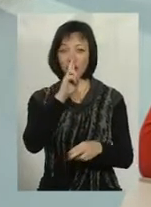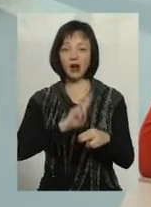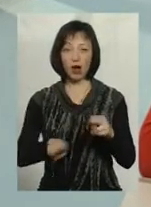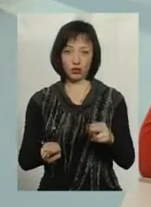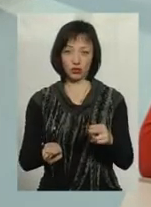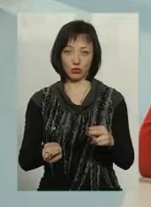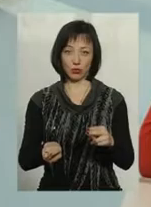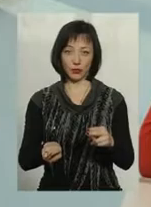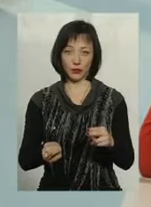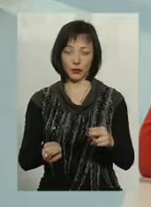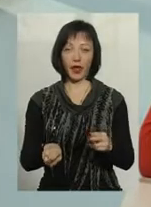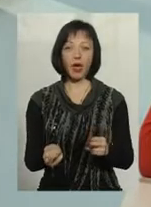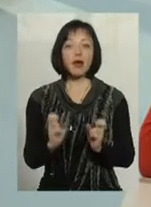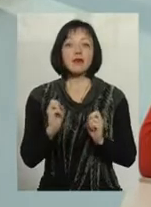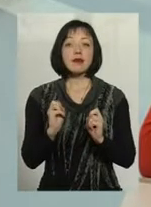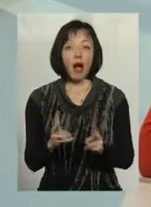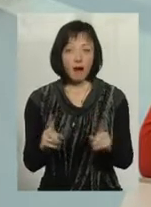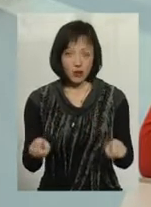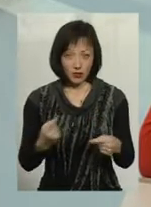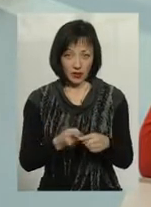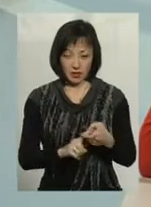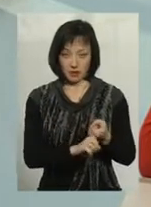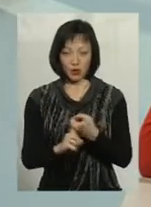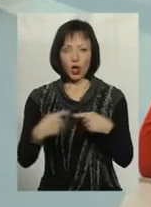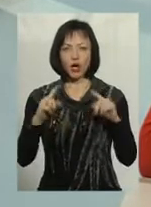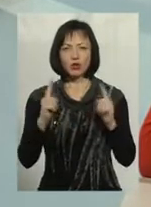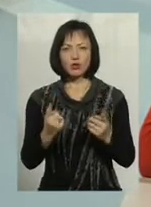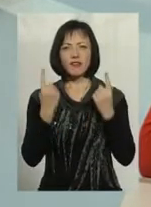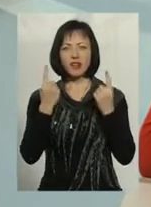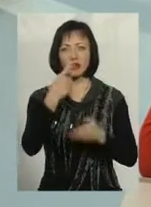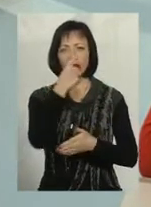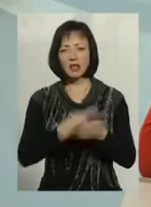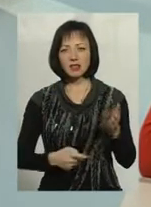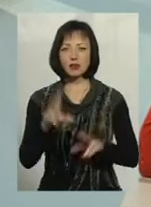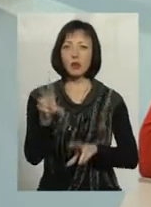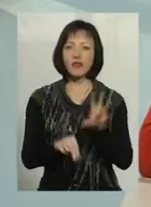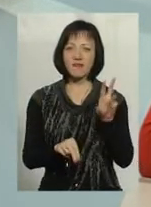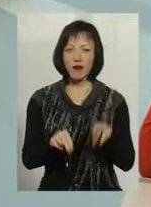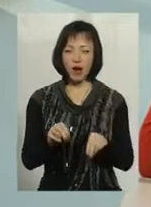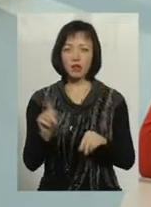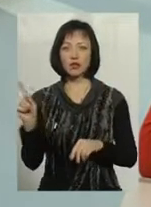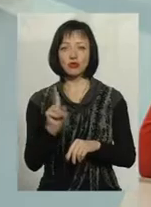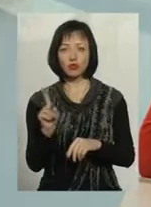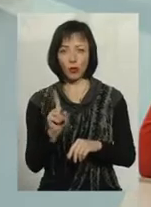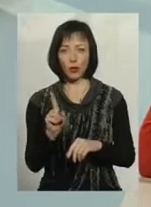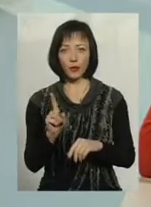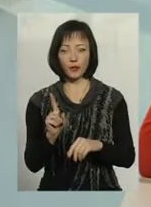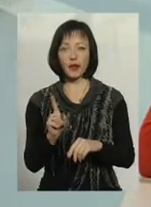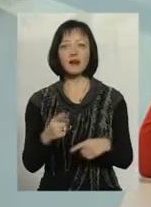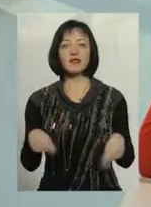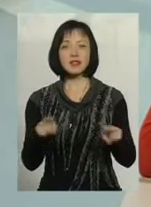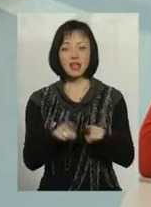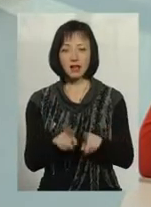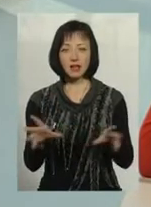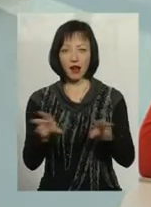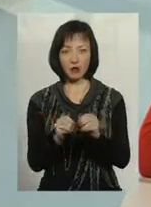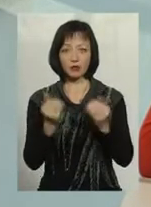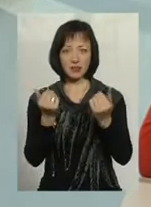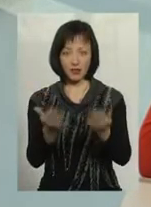подякувала шановному слухачу за те, що він дивиться ці передачі і слухає, і дивиться такі передачі. Тому